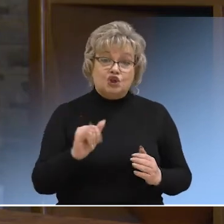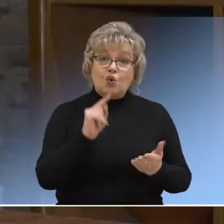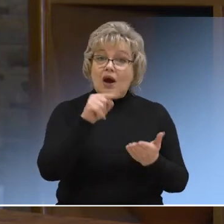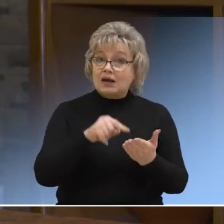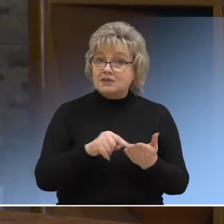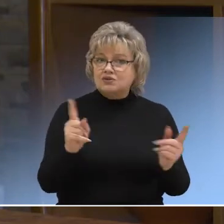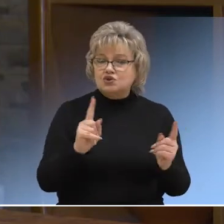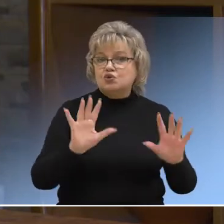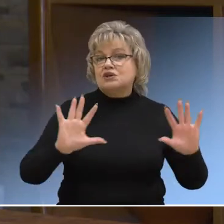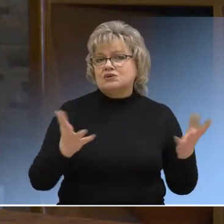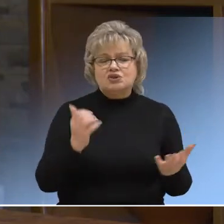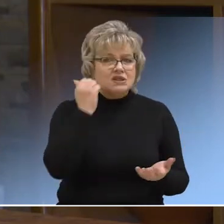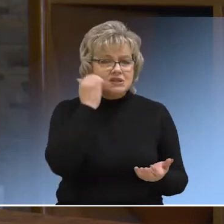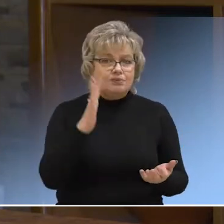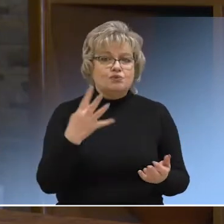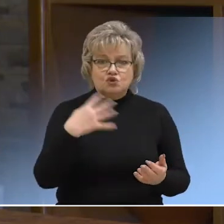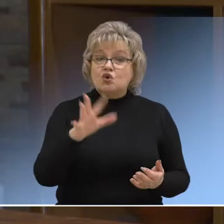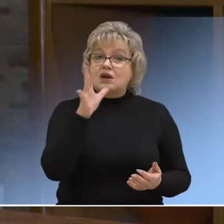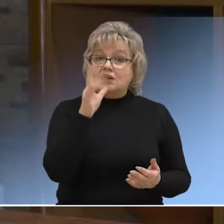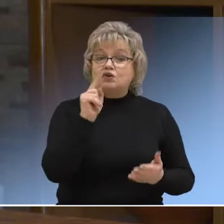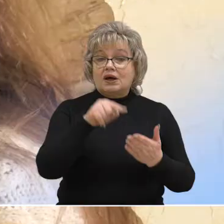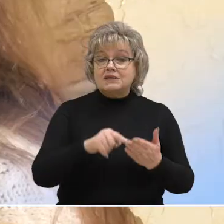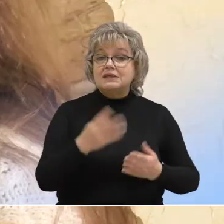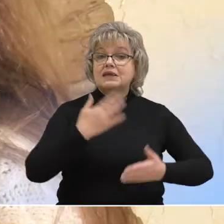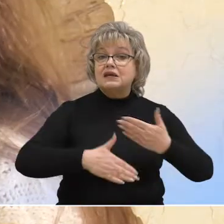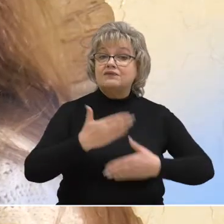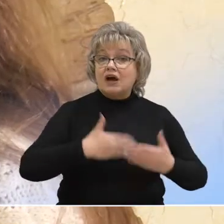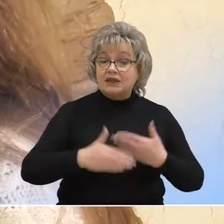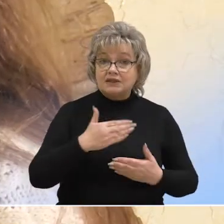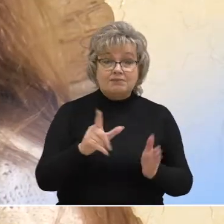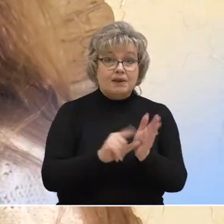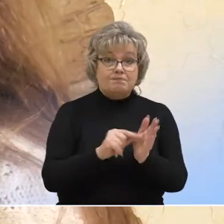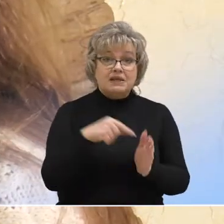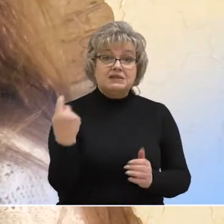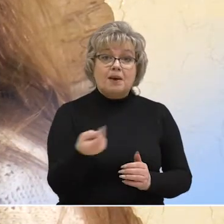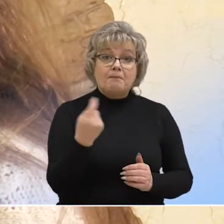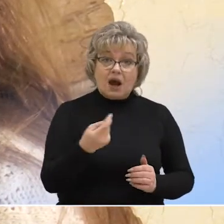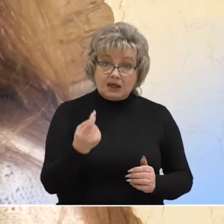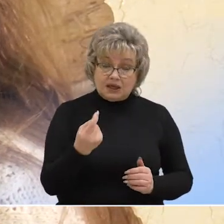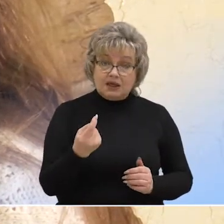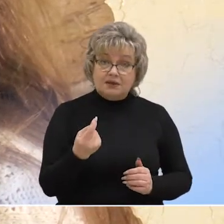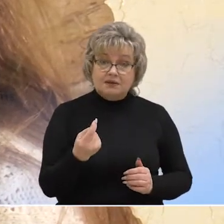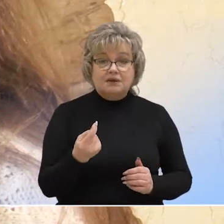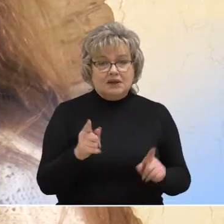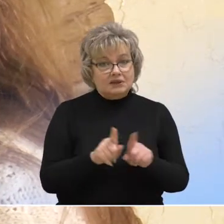оказался, что-то с ним случилось, не помню что, но 40 лет он оказался инвалидом, пенсия маленькая, вот, ну, вот такая